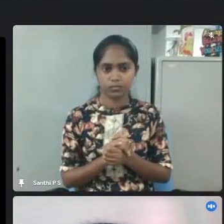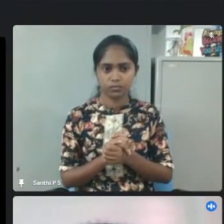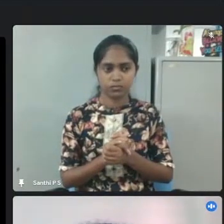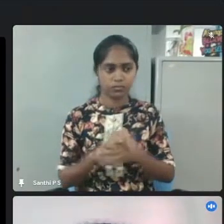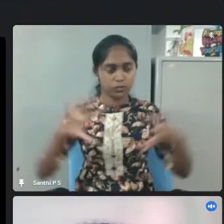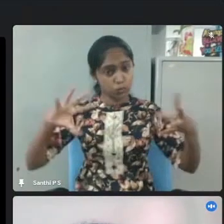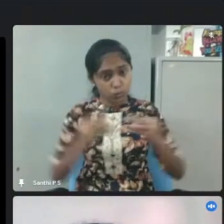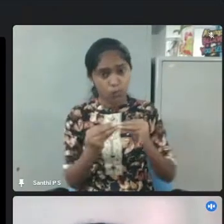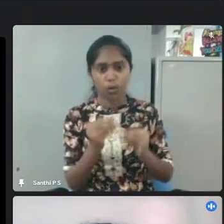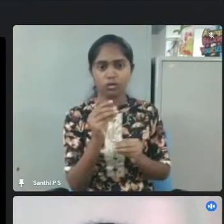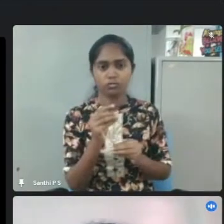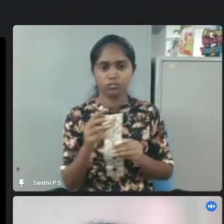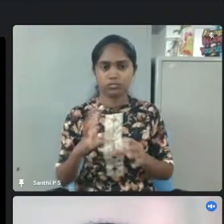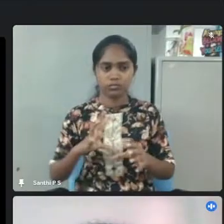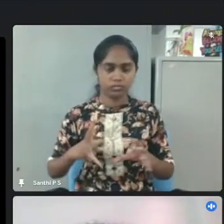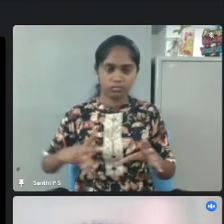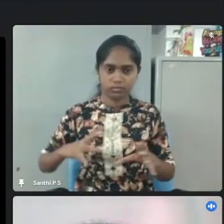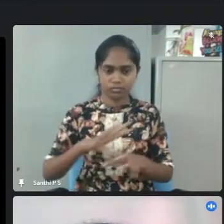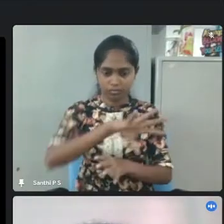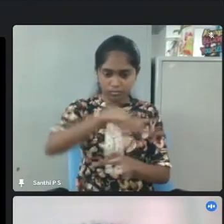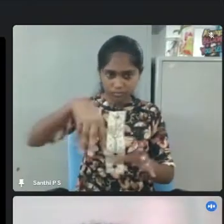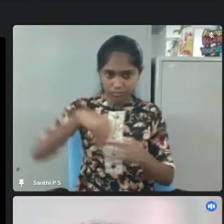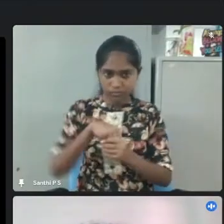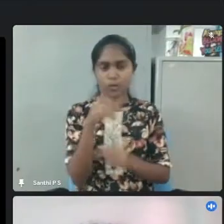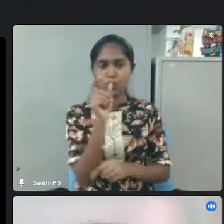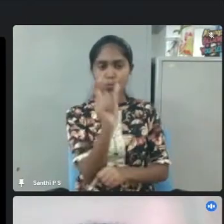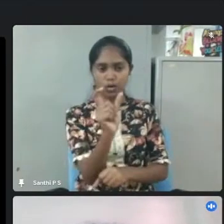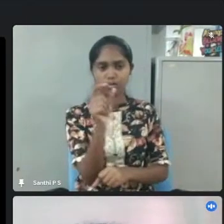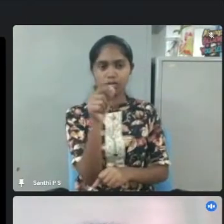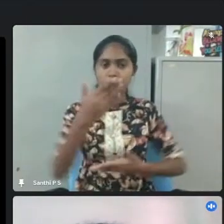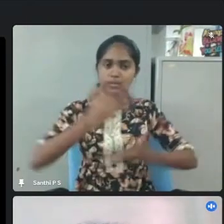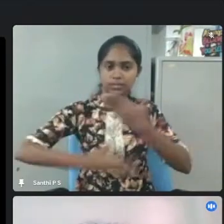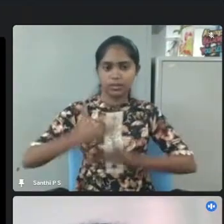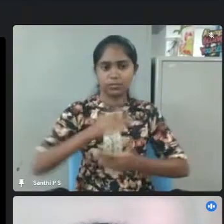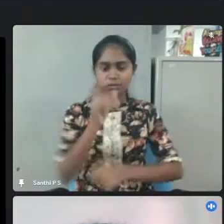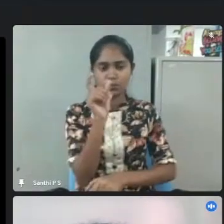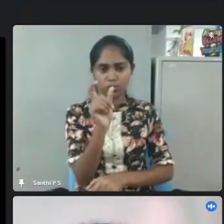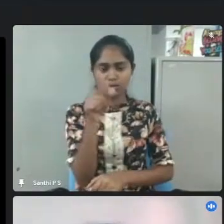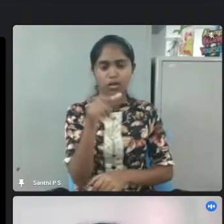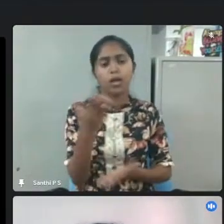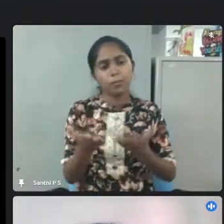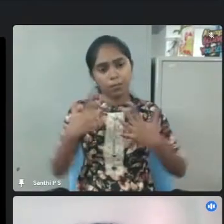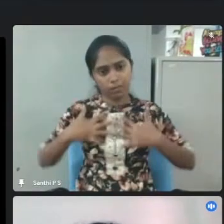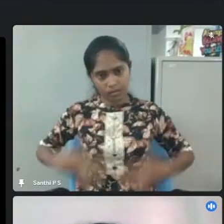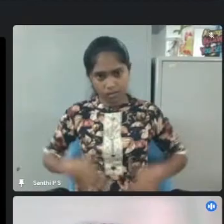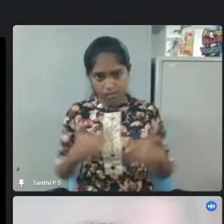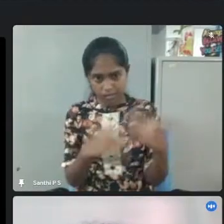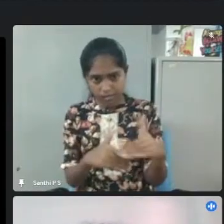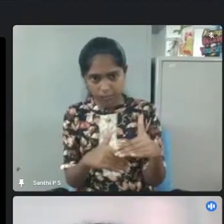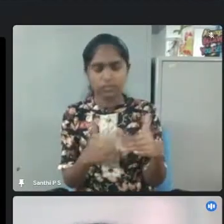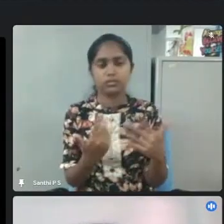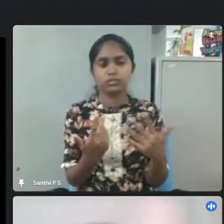ഒരു പദമായിട്ടാണ് ഭിന്നശേഷി എന്ന വാക്കിനെ കാണുന്നത്. ഇതിൽ നമ്മൾ നേരത്തെ പറഞ്ഞ പോലെ ശാരീരിക പരിമിതികളുണ്ട്,